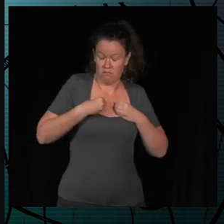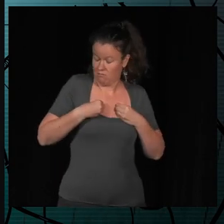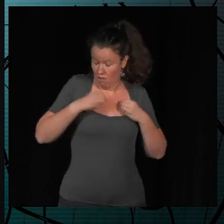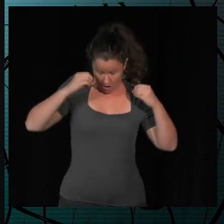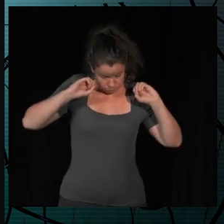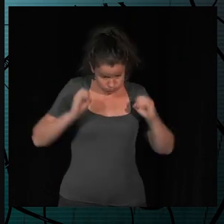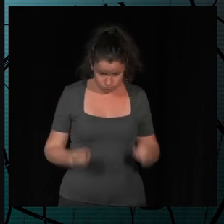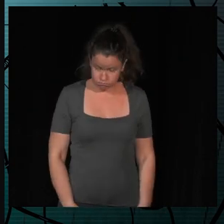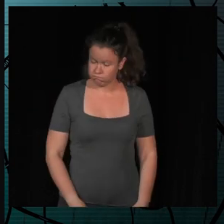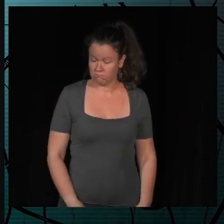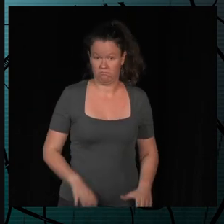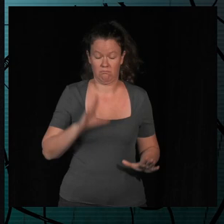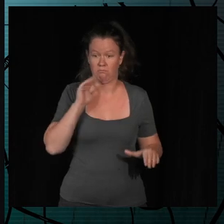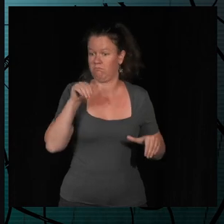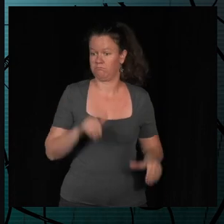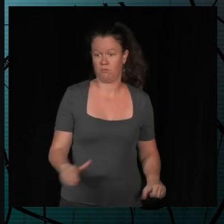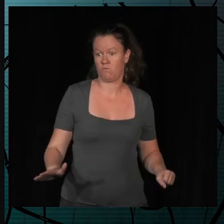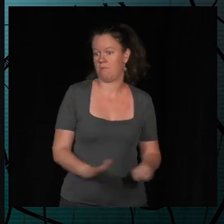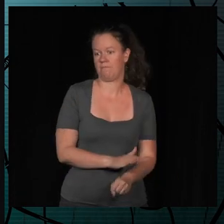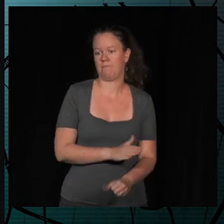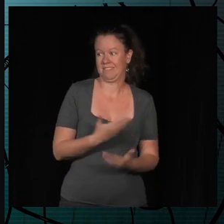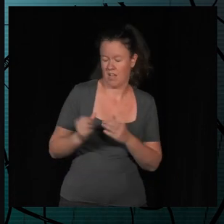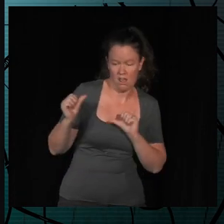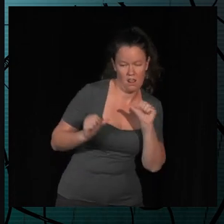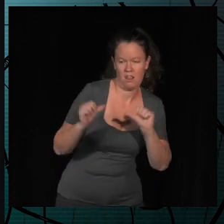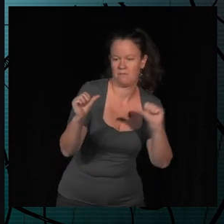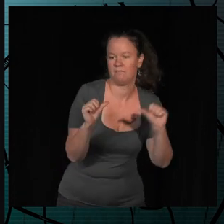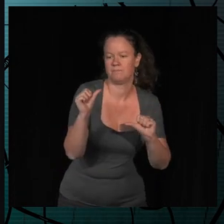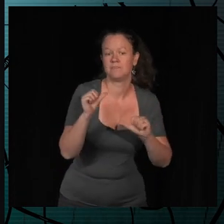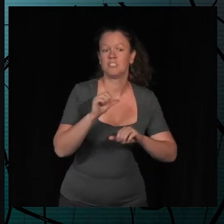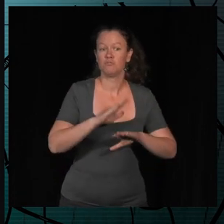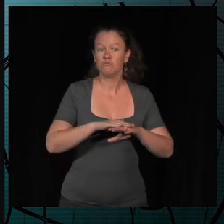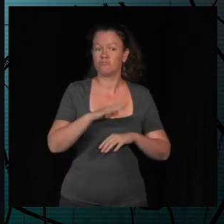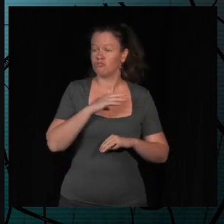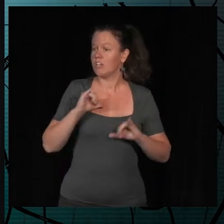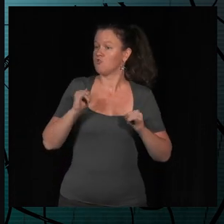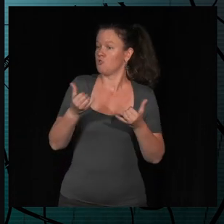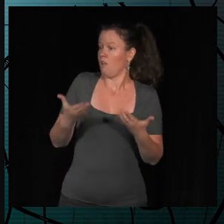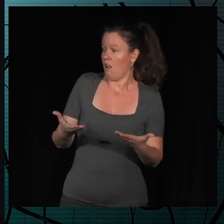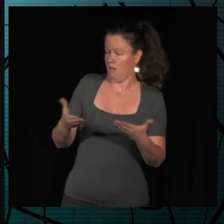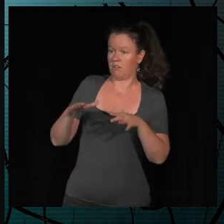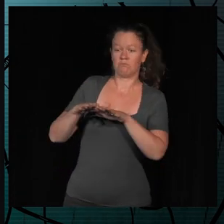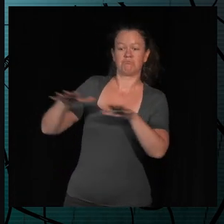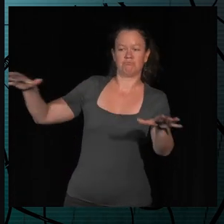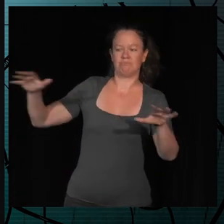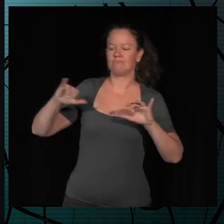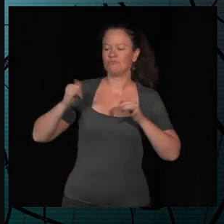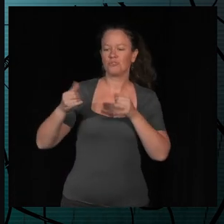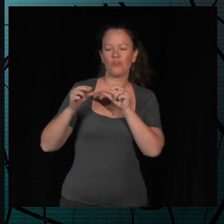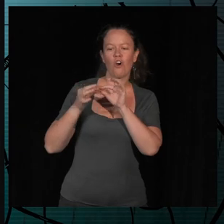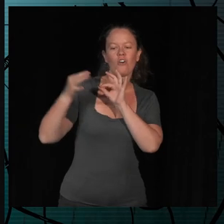est vrai c'est que vous avez des jeux vidéo l'industrie avec l'avènement des jeux en ligne a proposé quand même à un